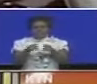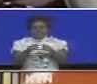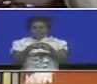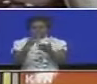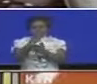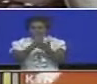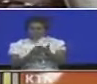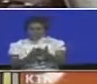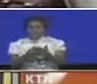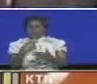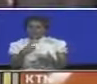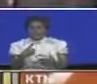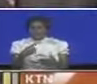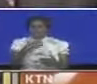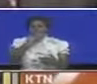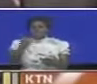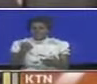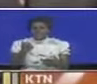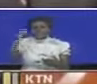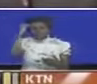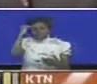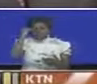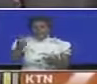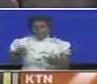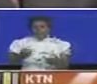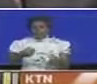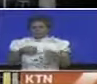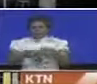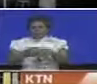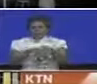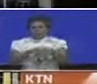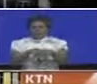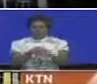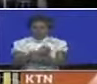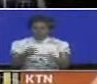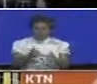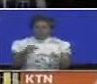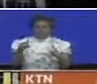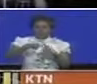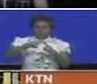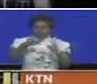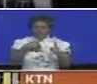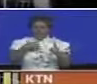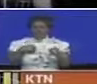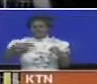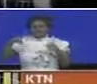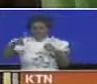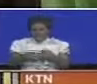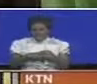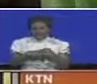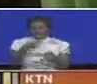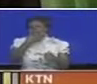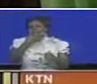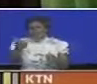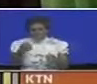cha wanafunzi 100 bora, wasichana waliofuata wenzao wavulana unyounyo, kuna takriban wasichana 47 bora kati ya 100